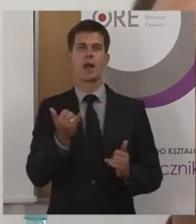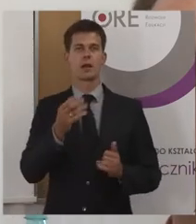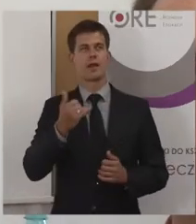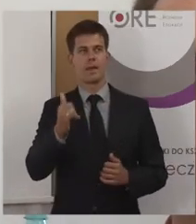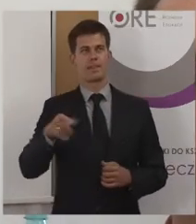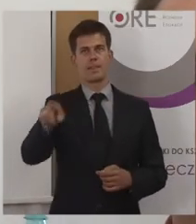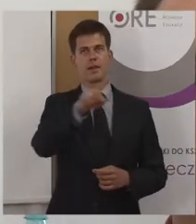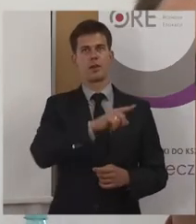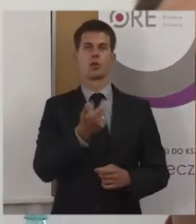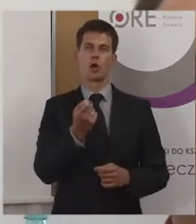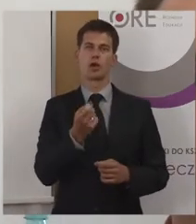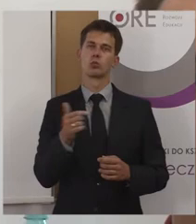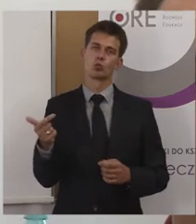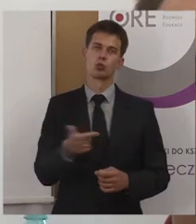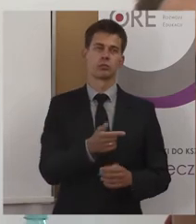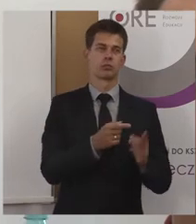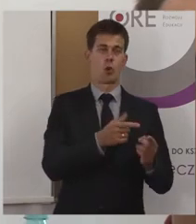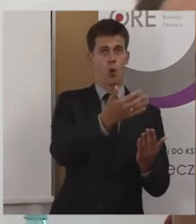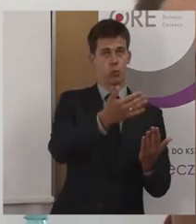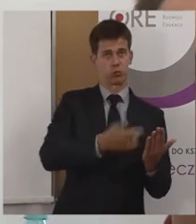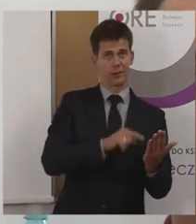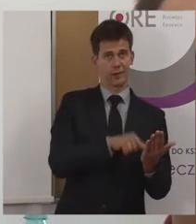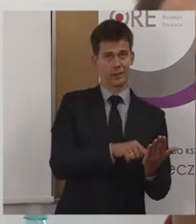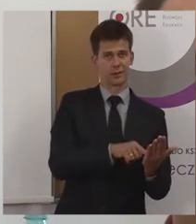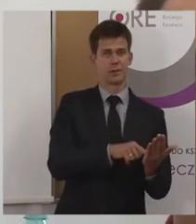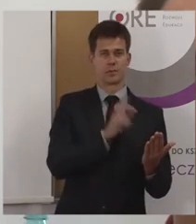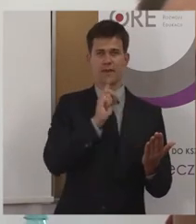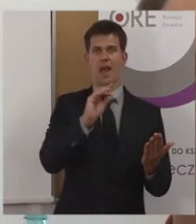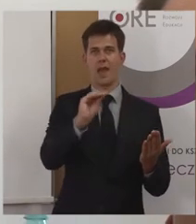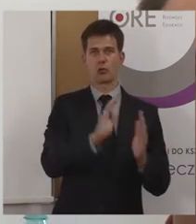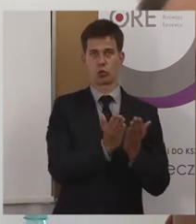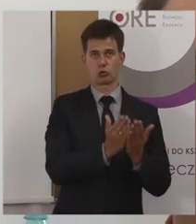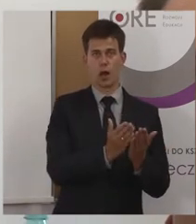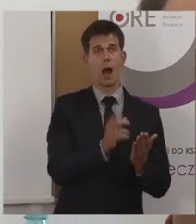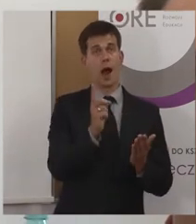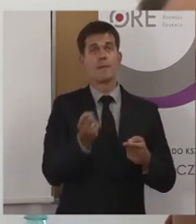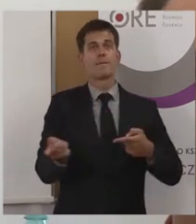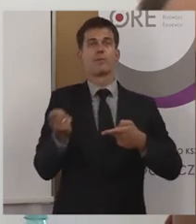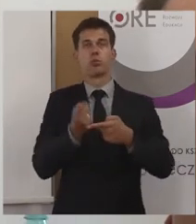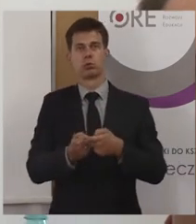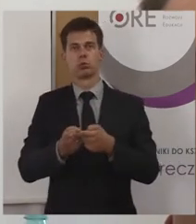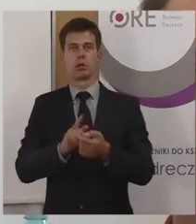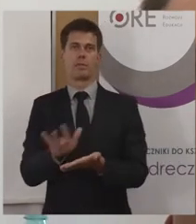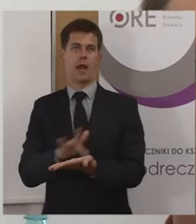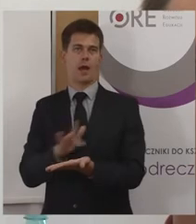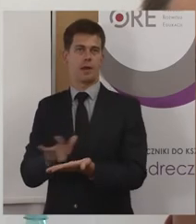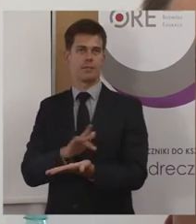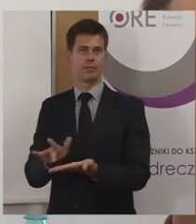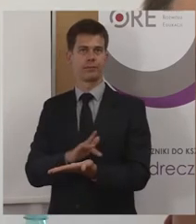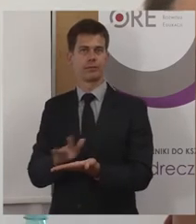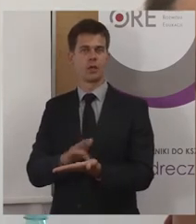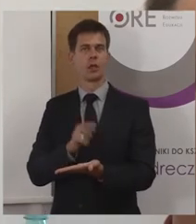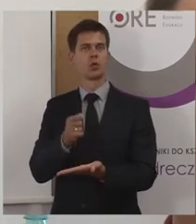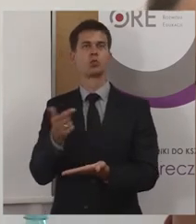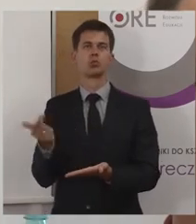warstwa brajlowska w podręczniku, w każdej publikacji generalnie elektronicznej, jeżeli ma być ona nazwana